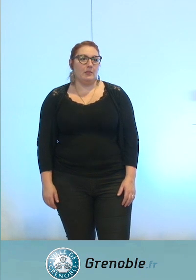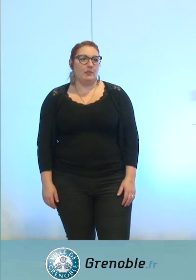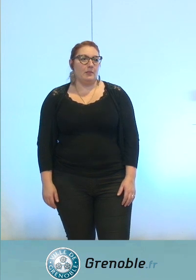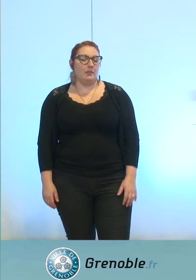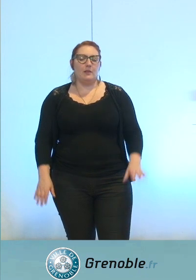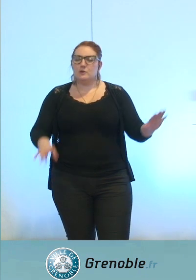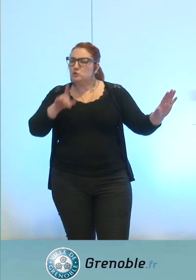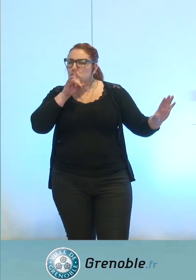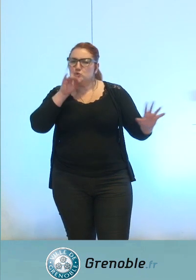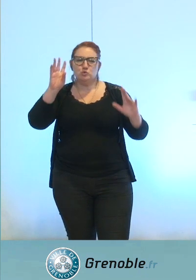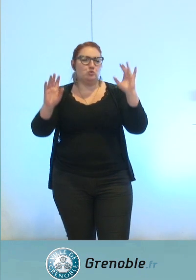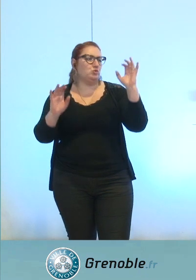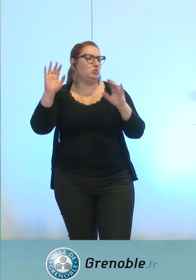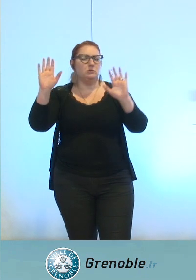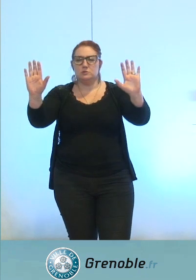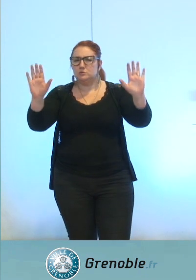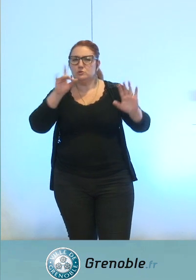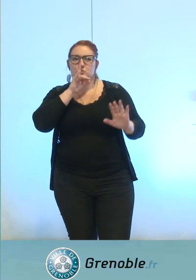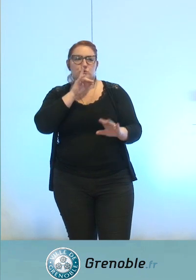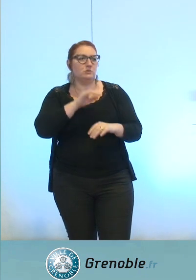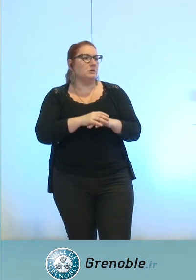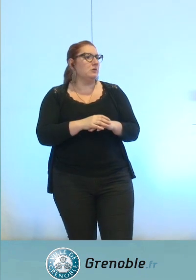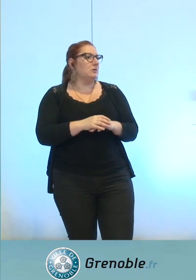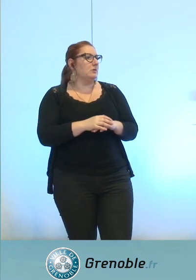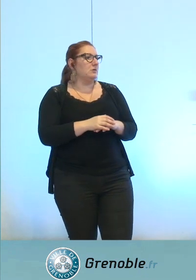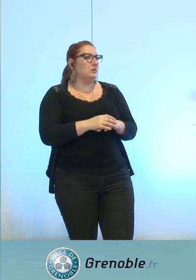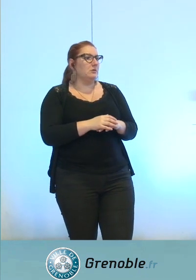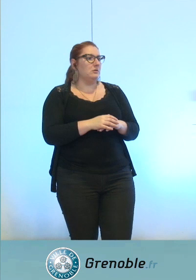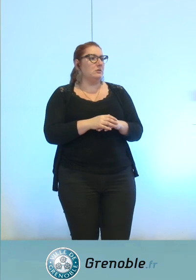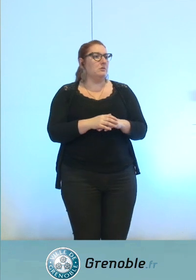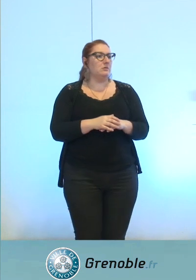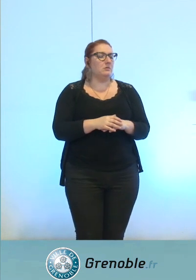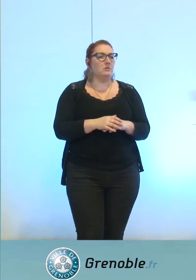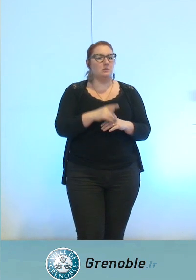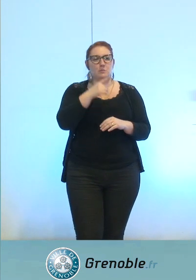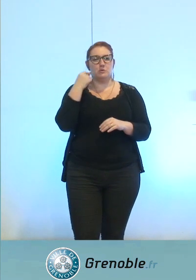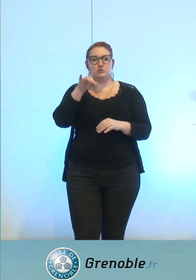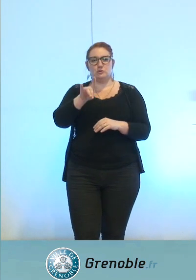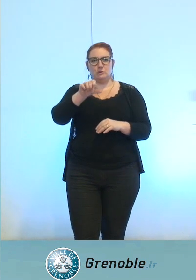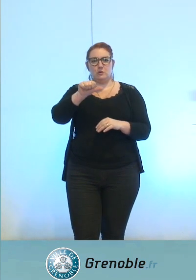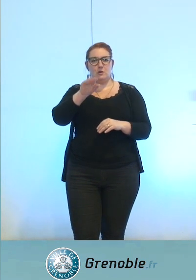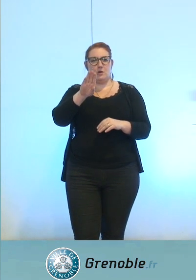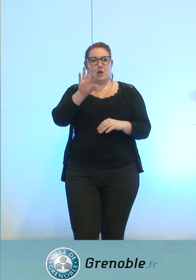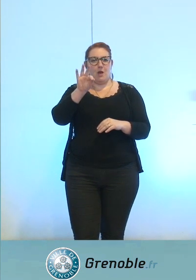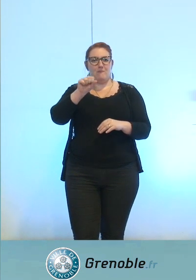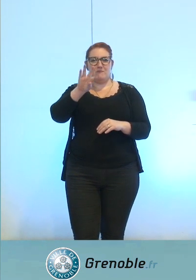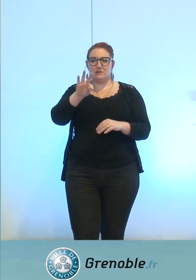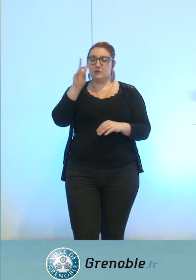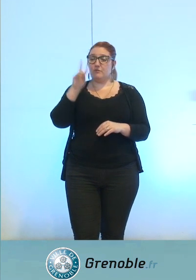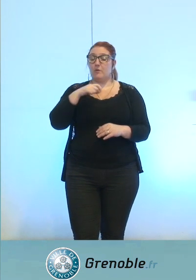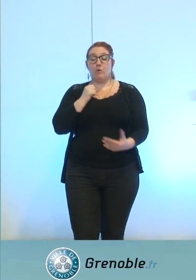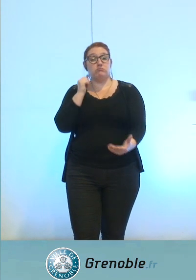ouis je j'avais pas prévu parler mais il y a donc tellement